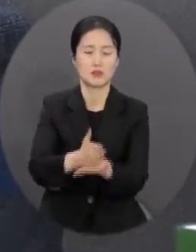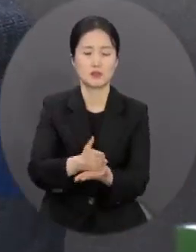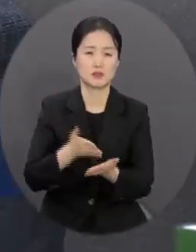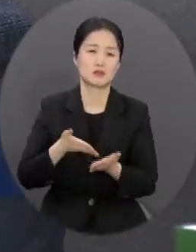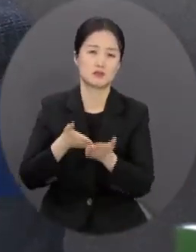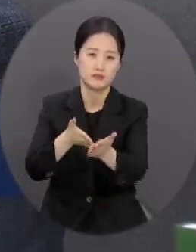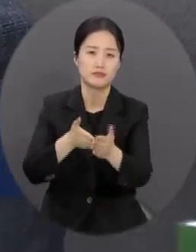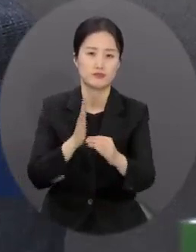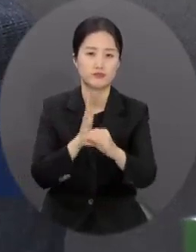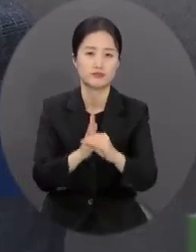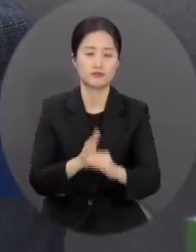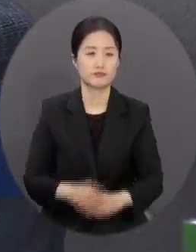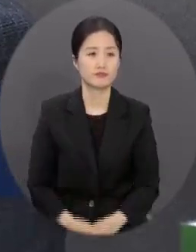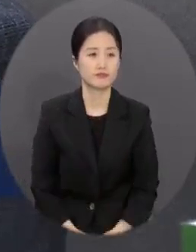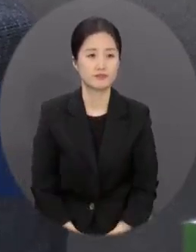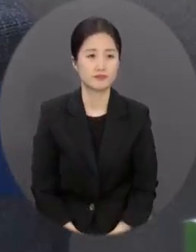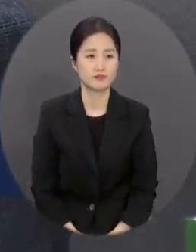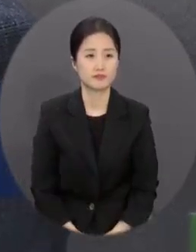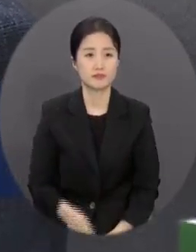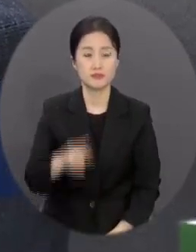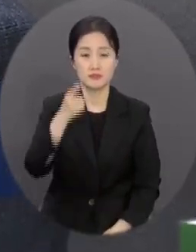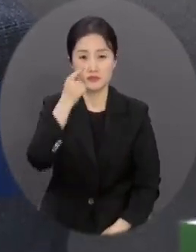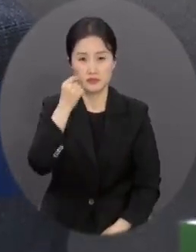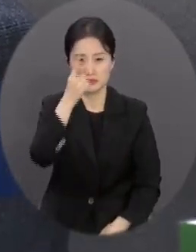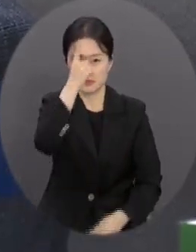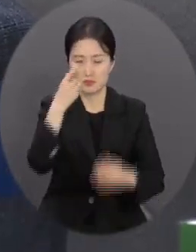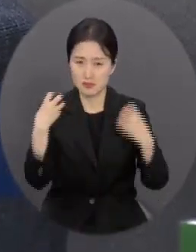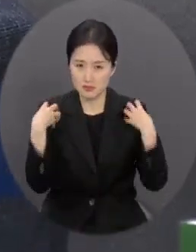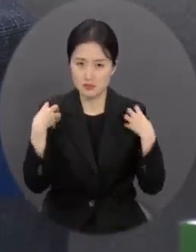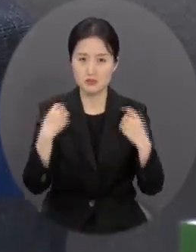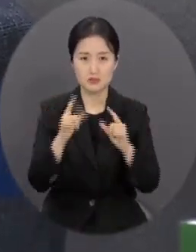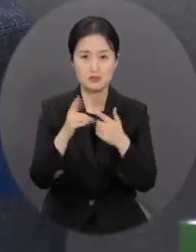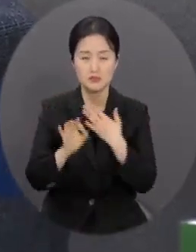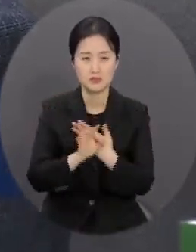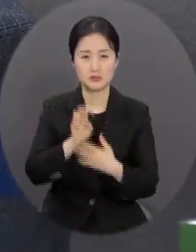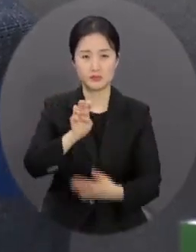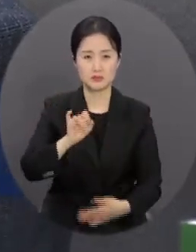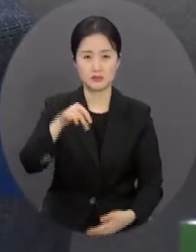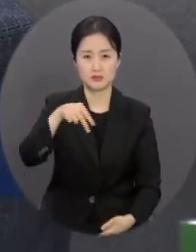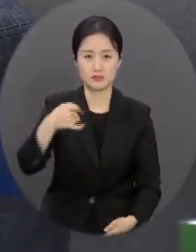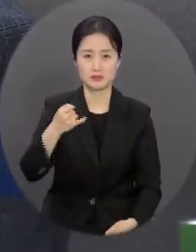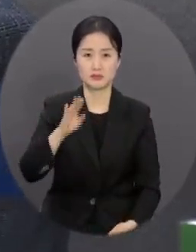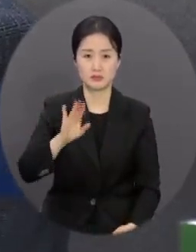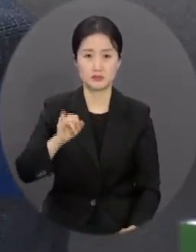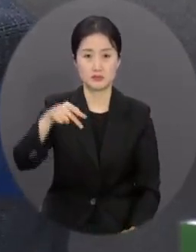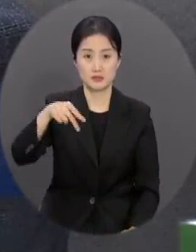일본 정부나 미쯔비시로부터도 받아보지 못한 수모, 모욕,